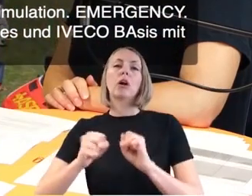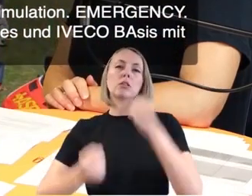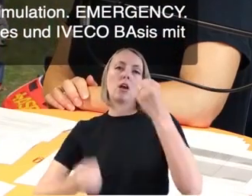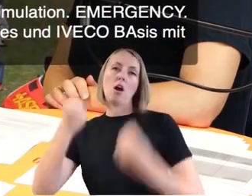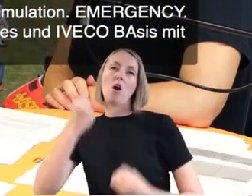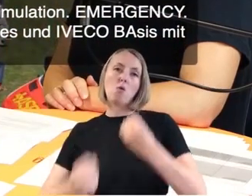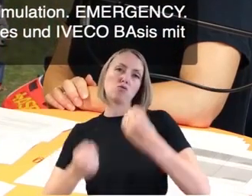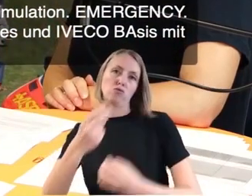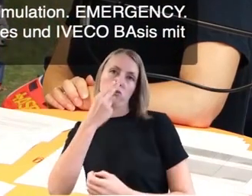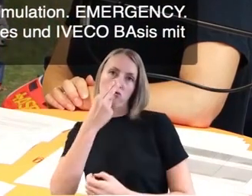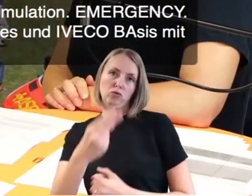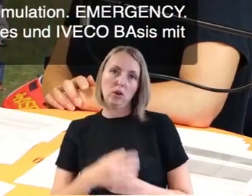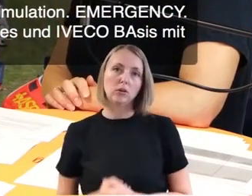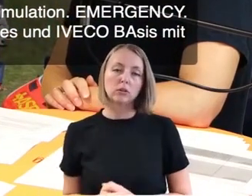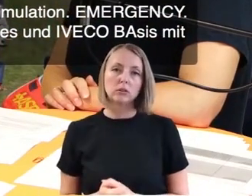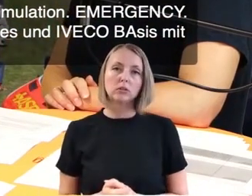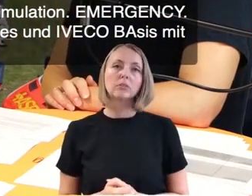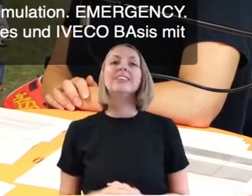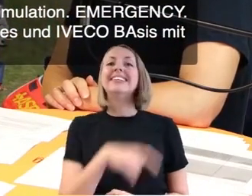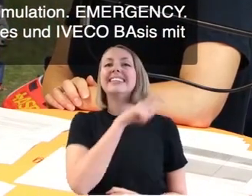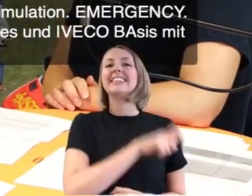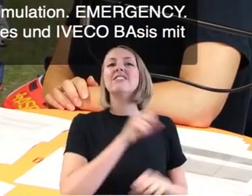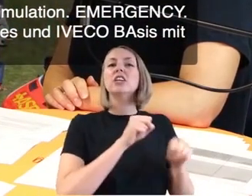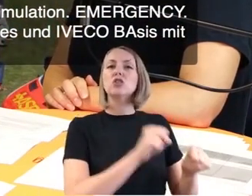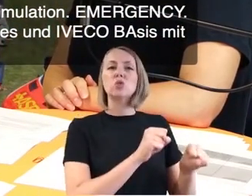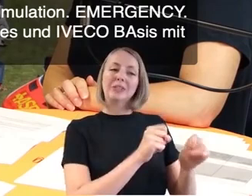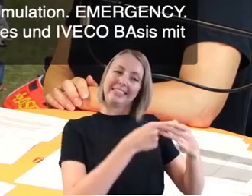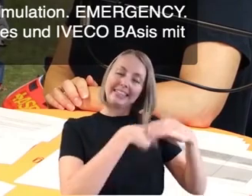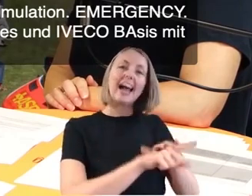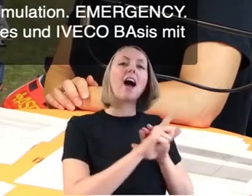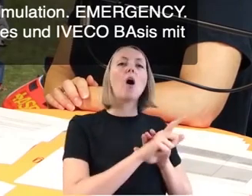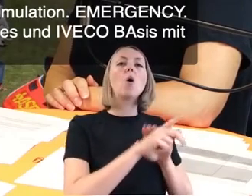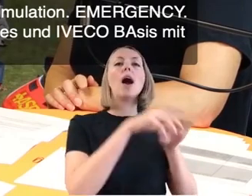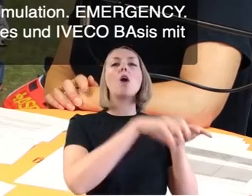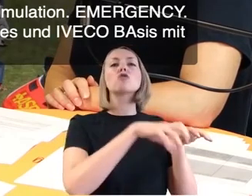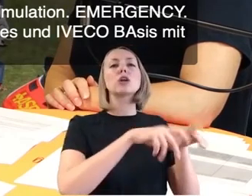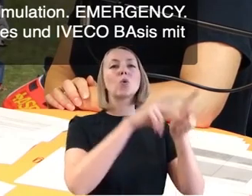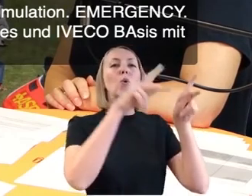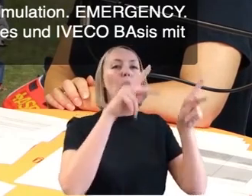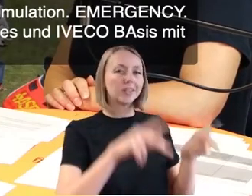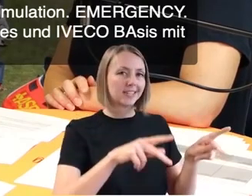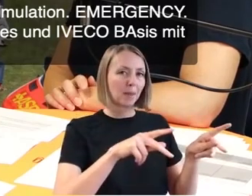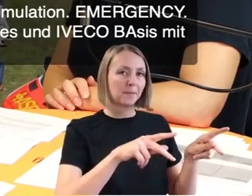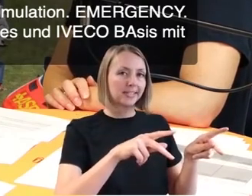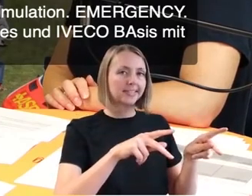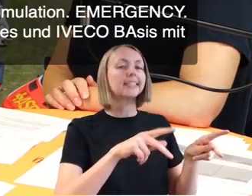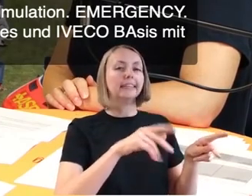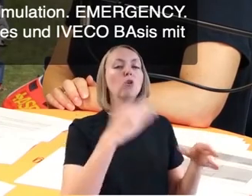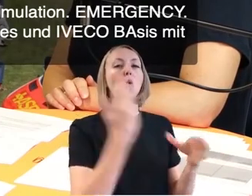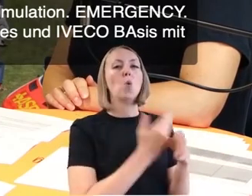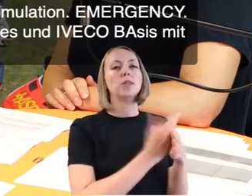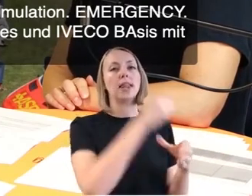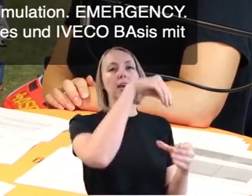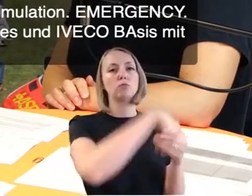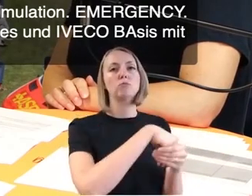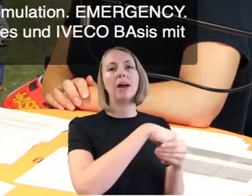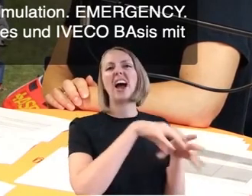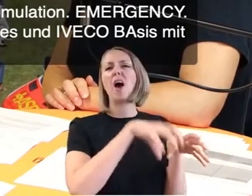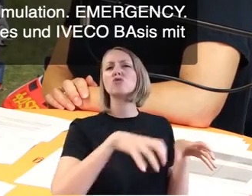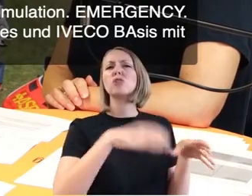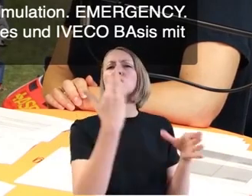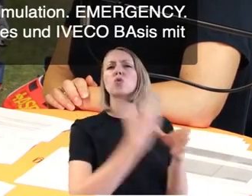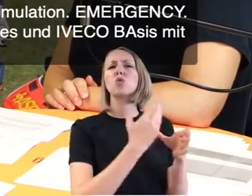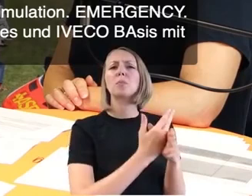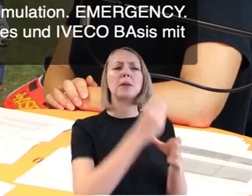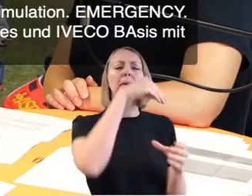Rubrik Zivilschutz findet sich aber auch eine Rubrik Ausstattungskonzept und dort findet man Unterlagen, was tatsächlich zu dem Ausstattungskonzept zählt, wie